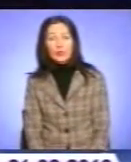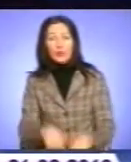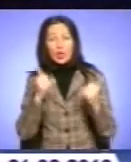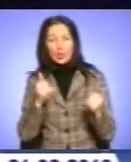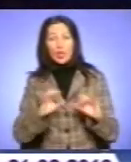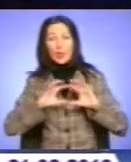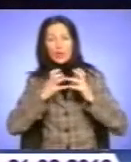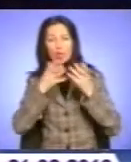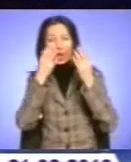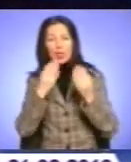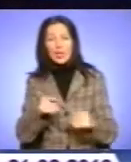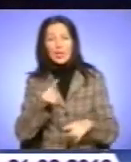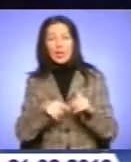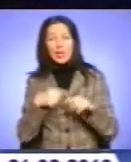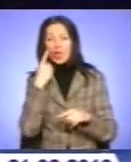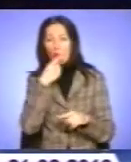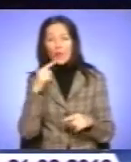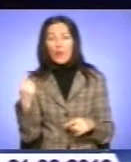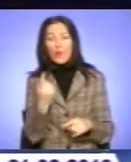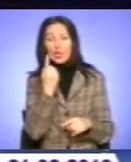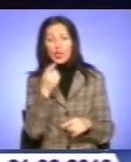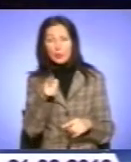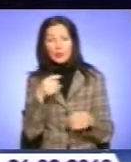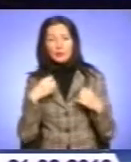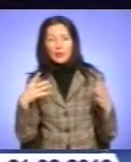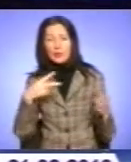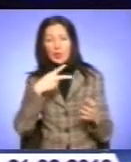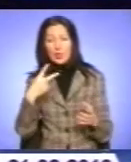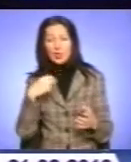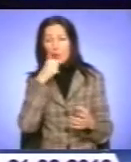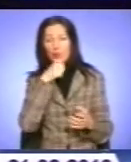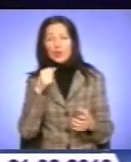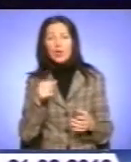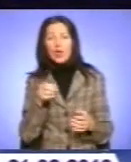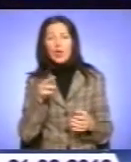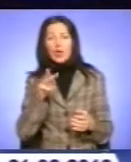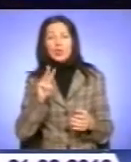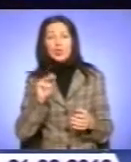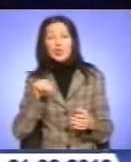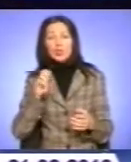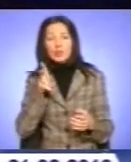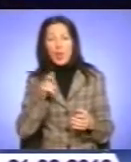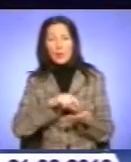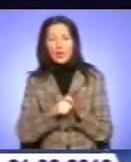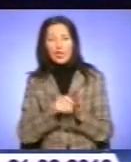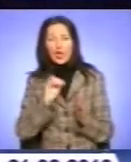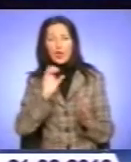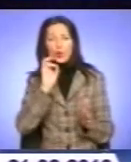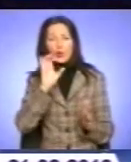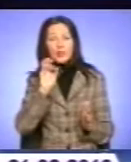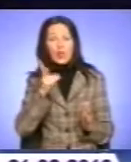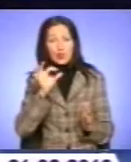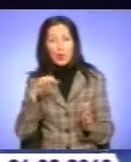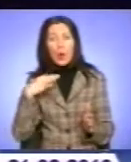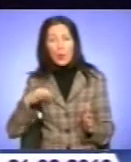Сьогодні Міжнародний день рідної мови. Вперше його святкували у 2000 році у штаб-квартирі ЮНЕСКО в Парижі. В Україні